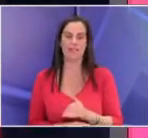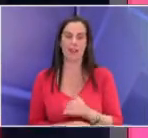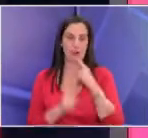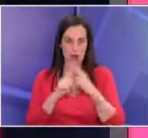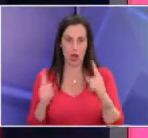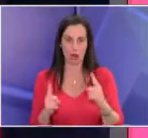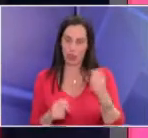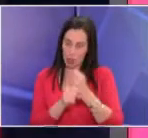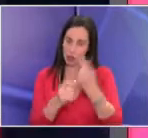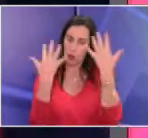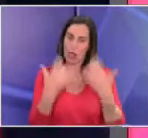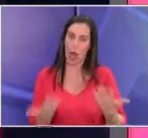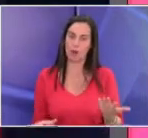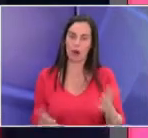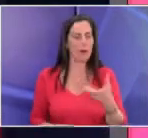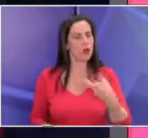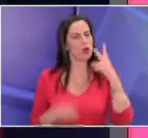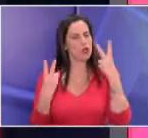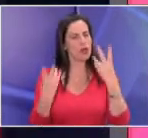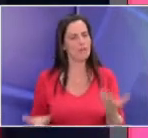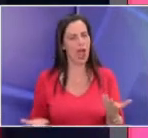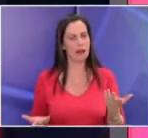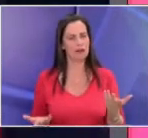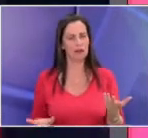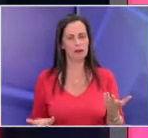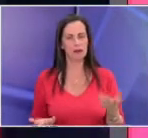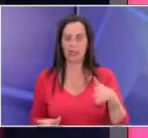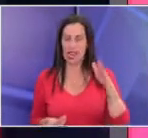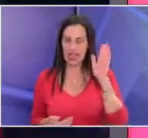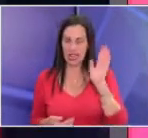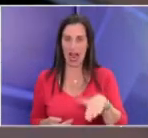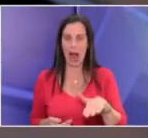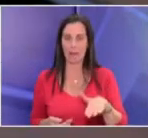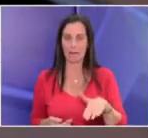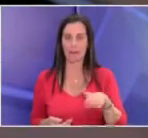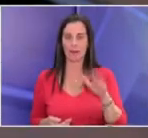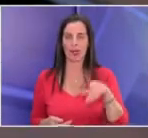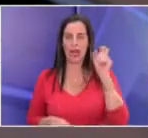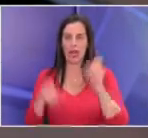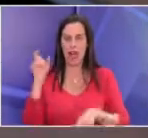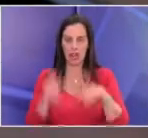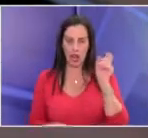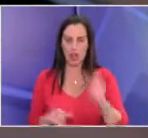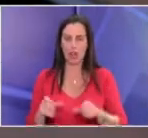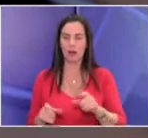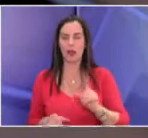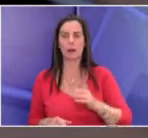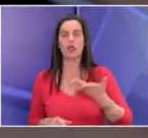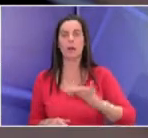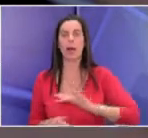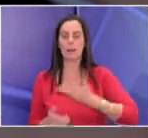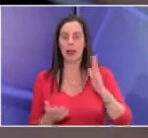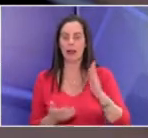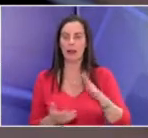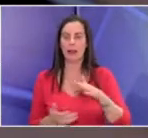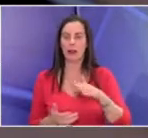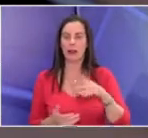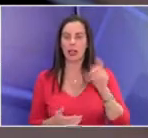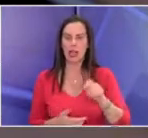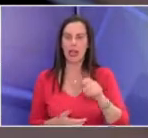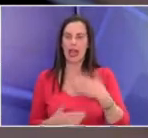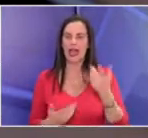הפרטי. אין לנו אף גוף אחד אפילו במדינת ישראל שתורך באמת להקצות איזשהו מקום תעסוקה מסודר. זה מדהים.